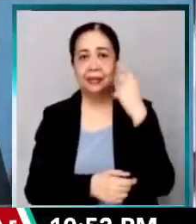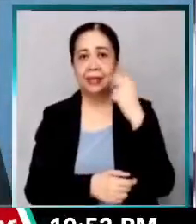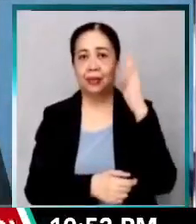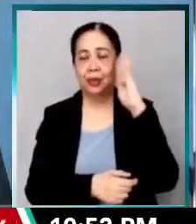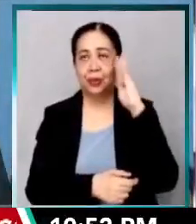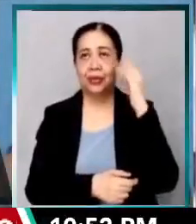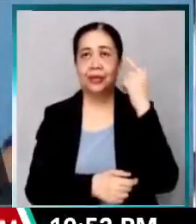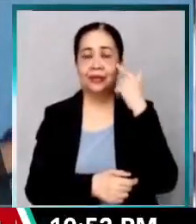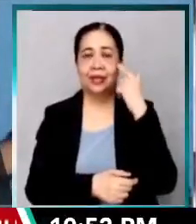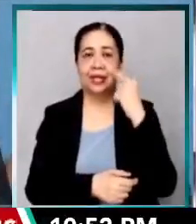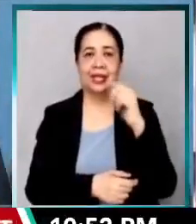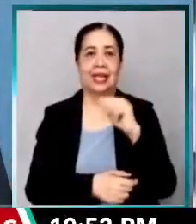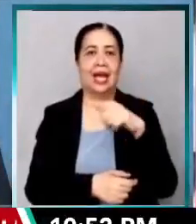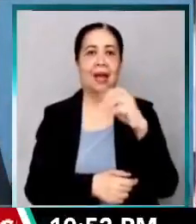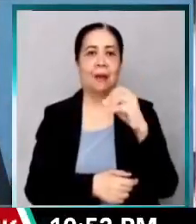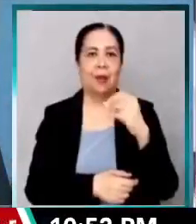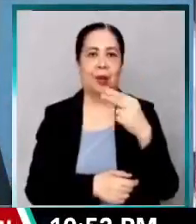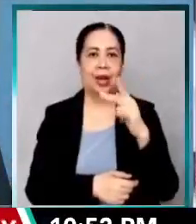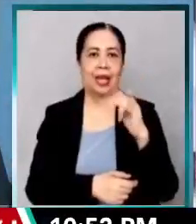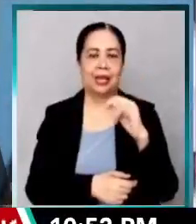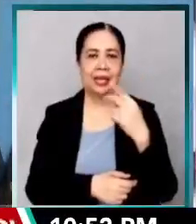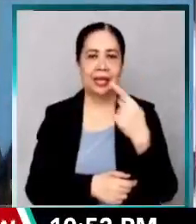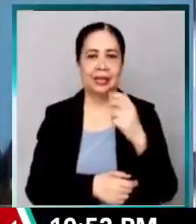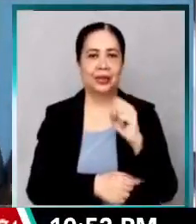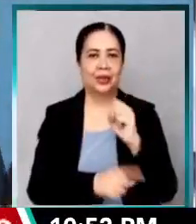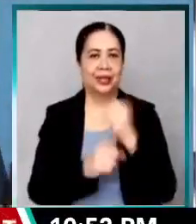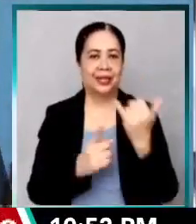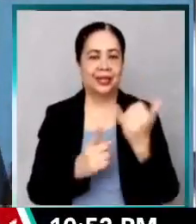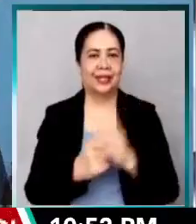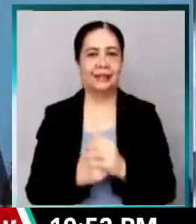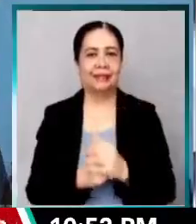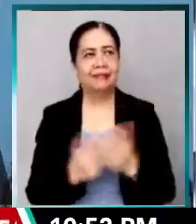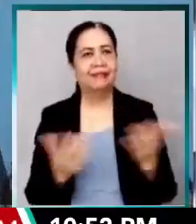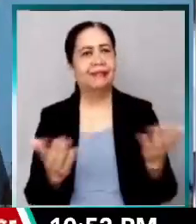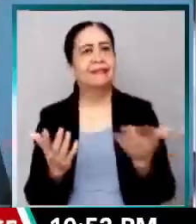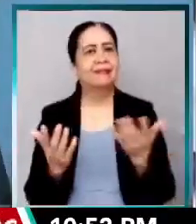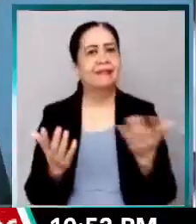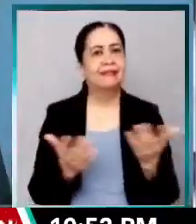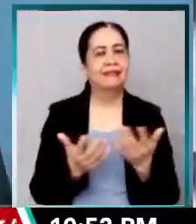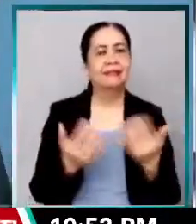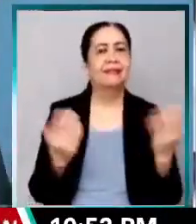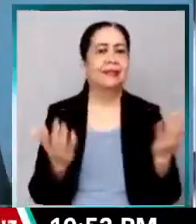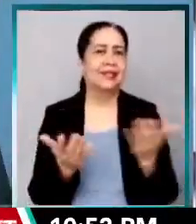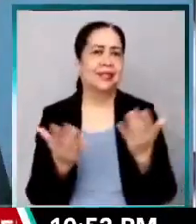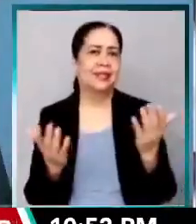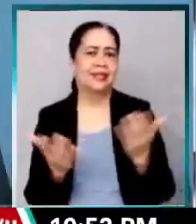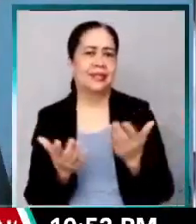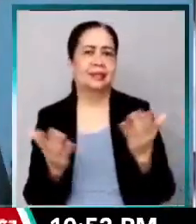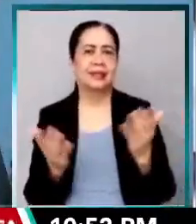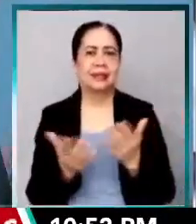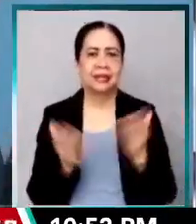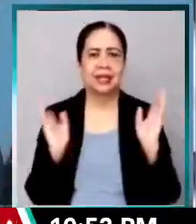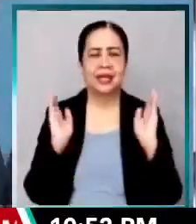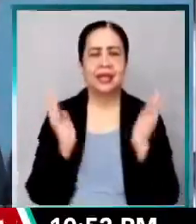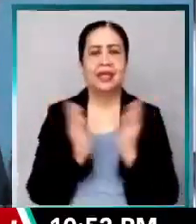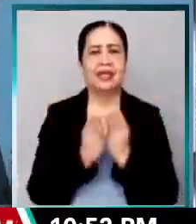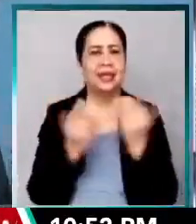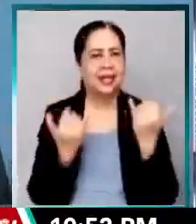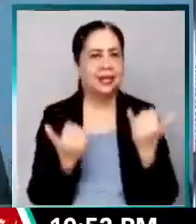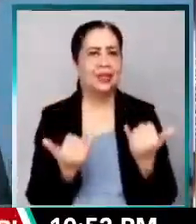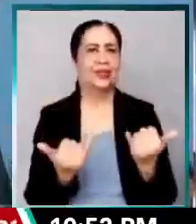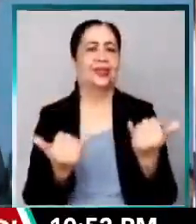Hiking Society. Sana nga ba, sana nga ba, sana nga bang barkada